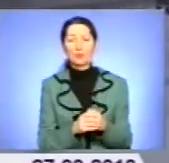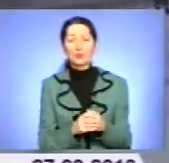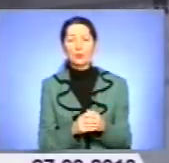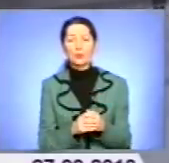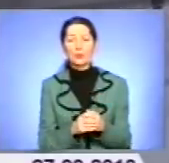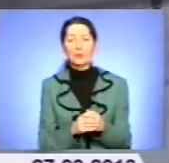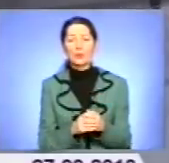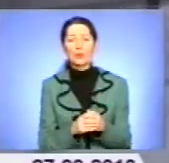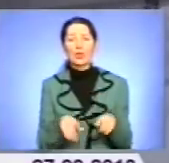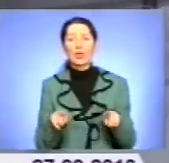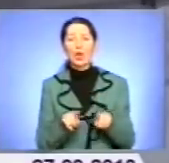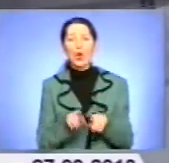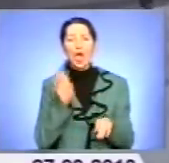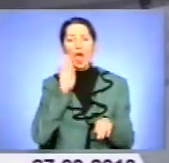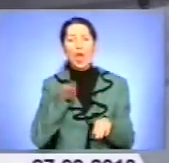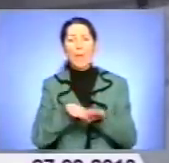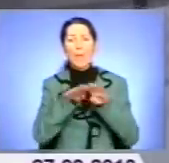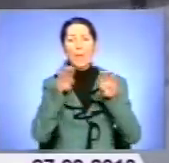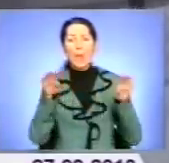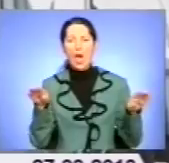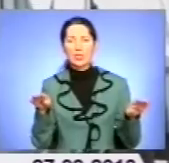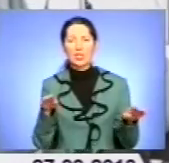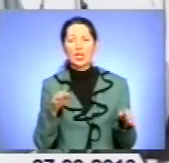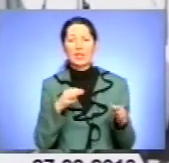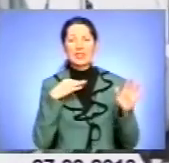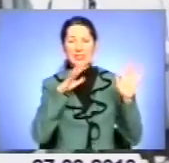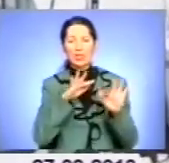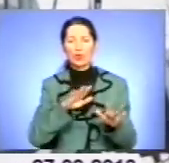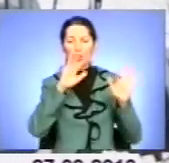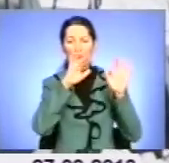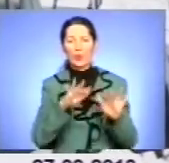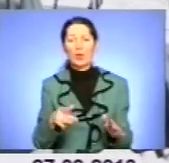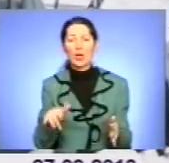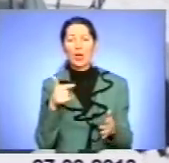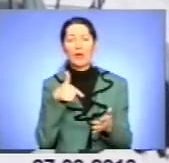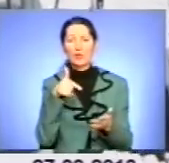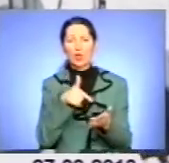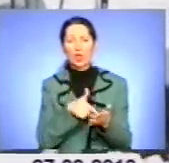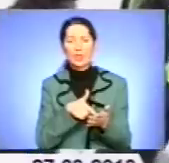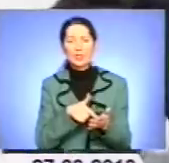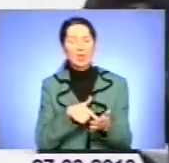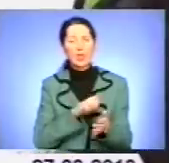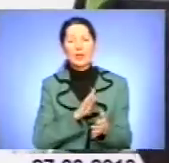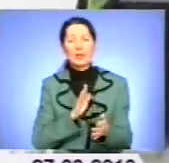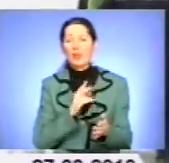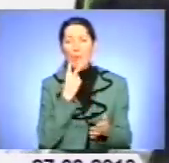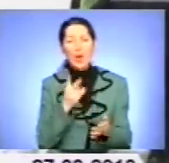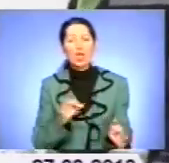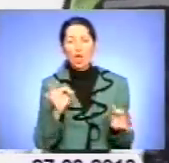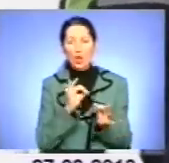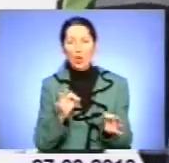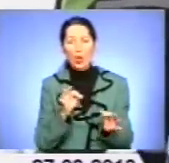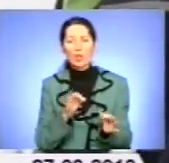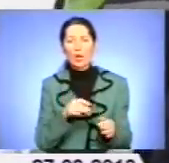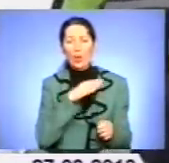Такої маси снігу, що випала у столиці, не бачив жоден європейський мегаполіс, наголошують урядовці. Ускладнення відбулося внаслідок величезної кількості автомобілів,